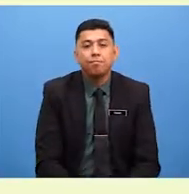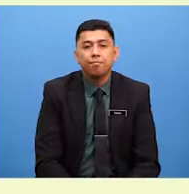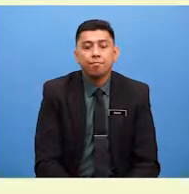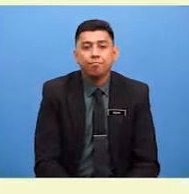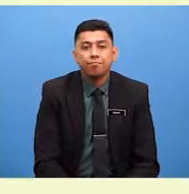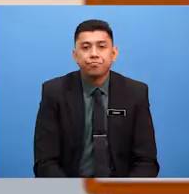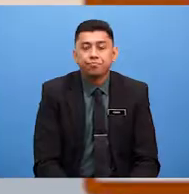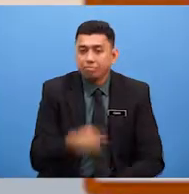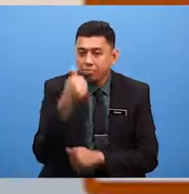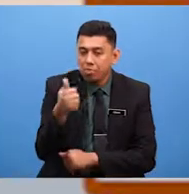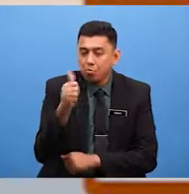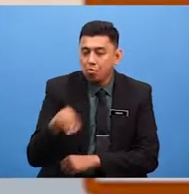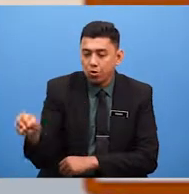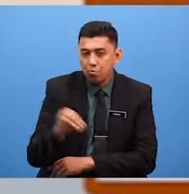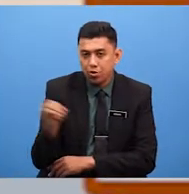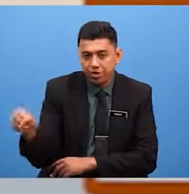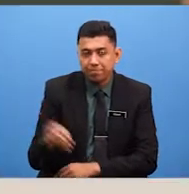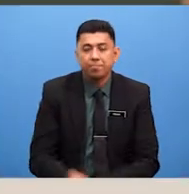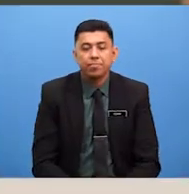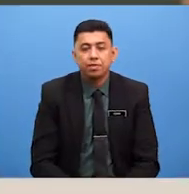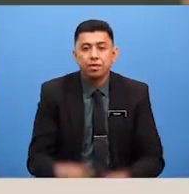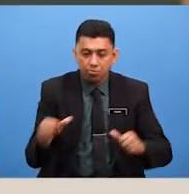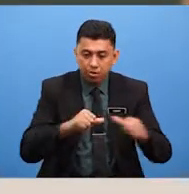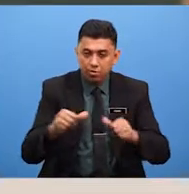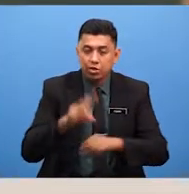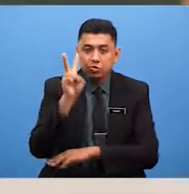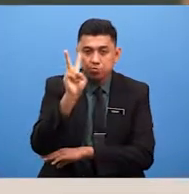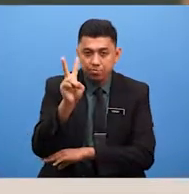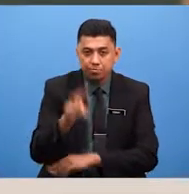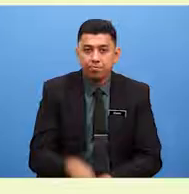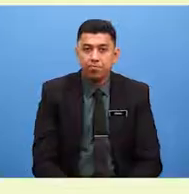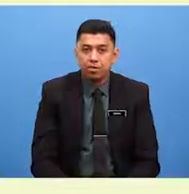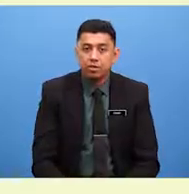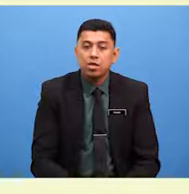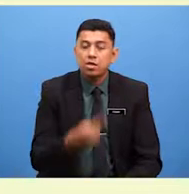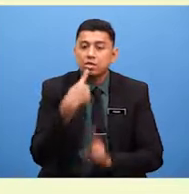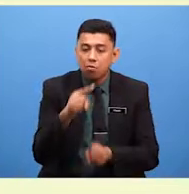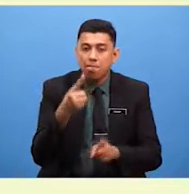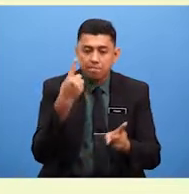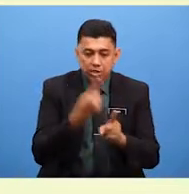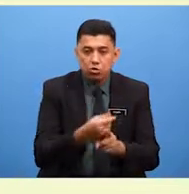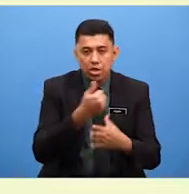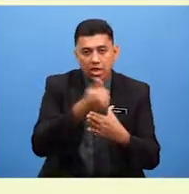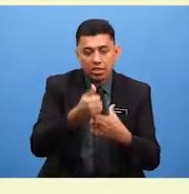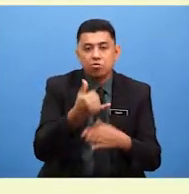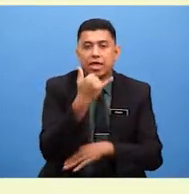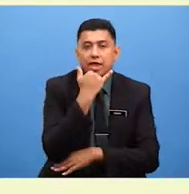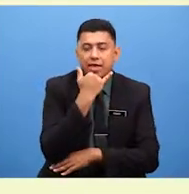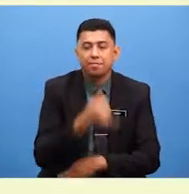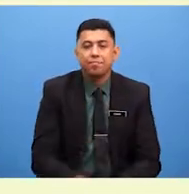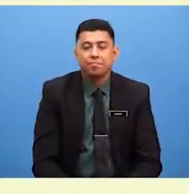negara. Bagus, murid-murid. Aktiviti kedua, jawab betul atau